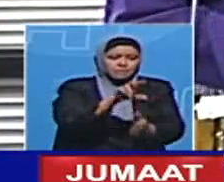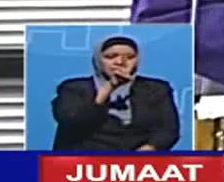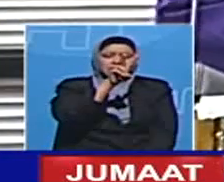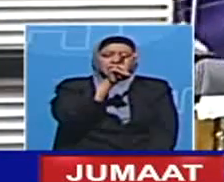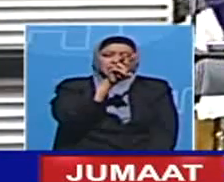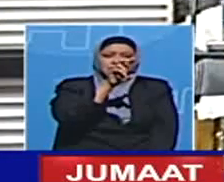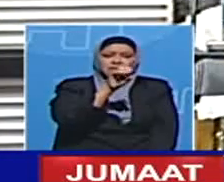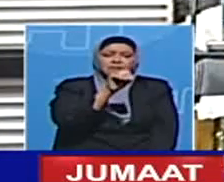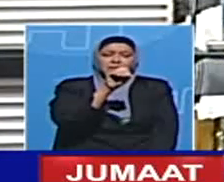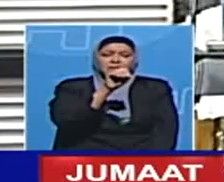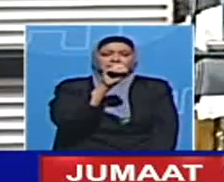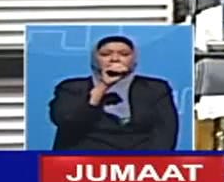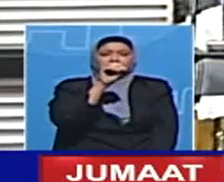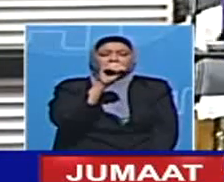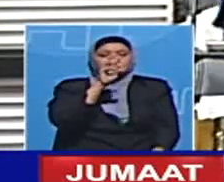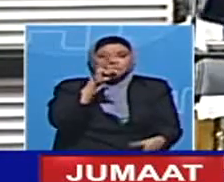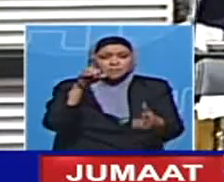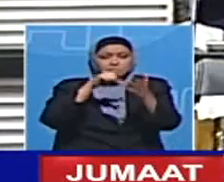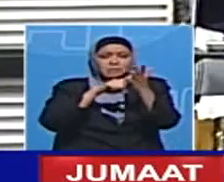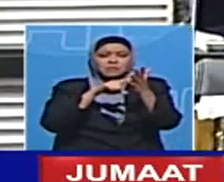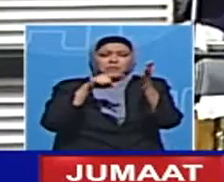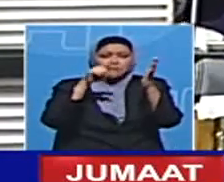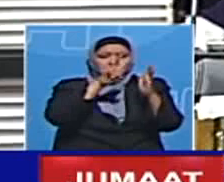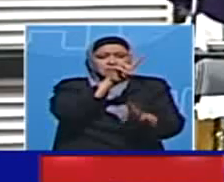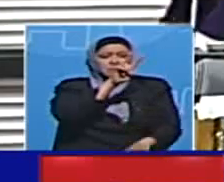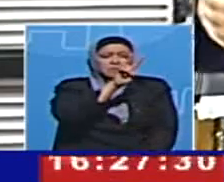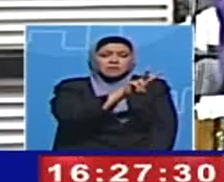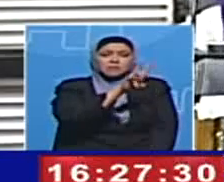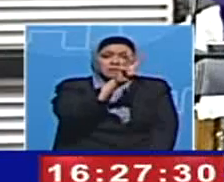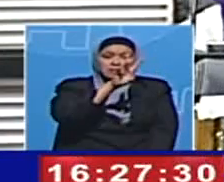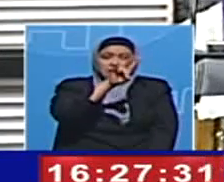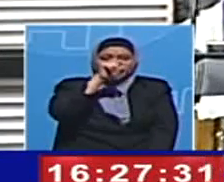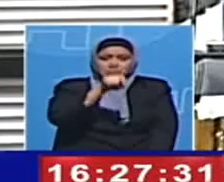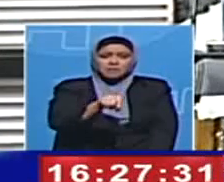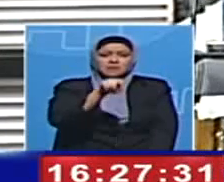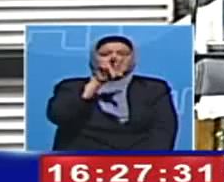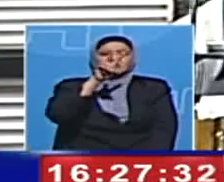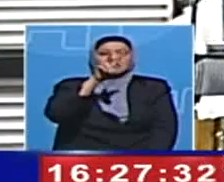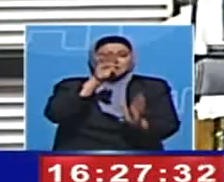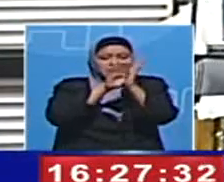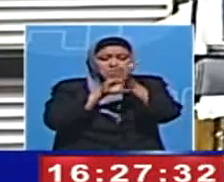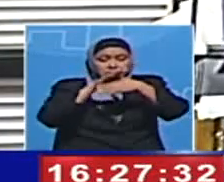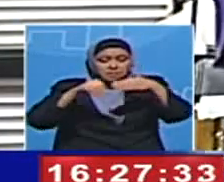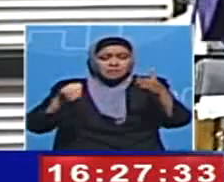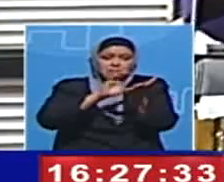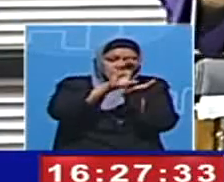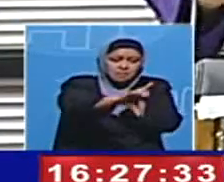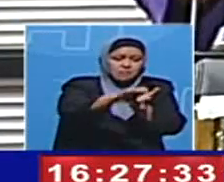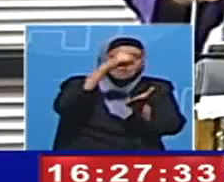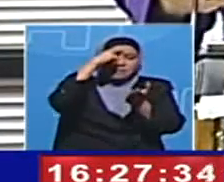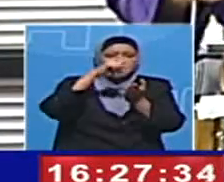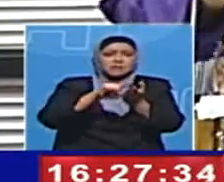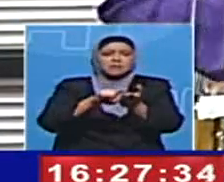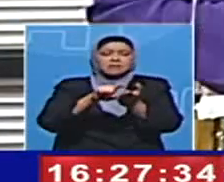r67.2 bilion berbanding r60.7 bilion diperuntukkan dipinda